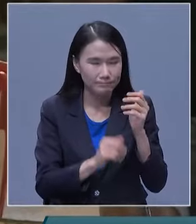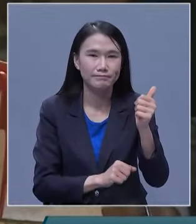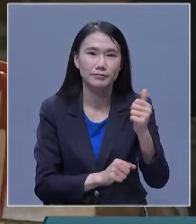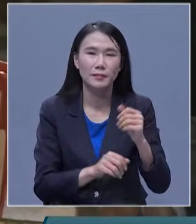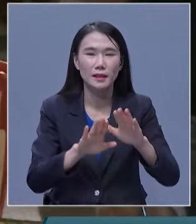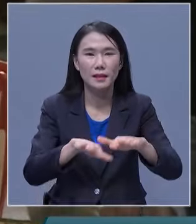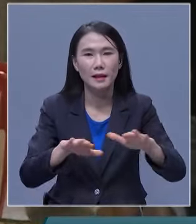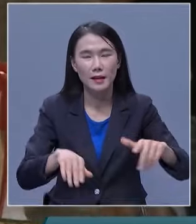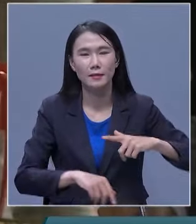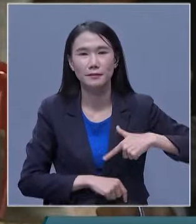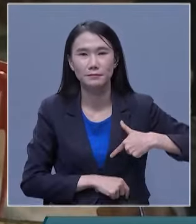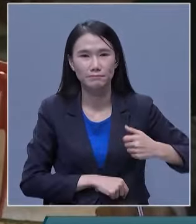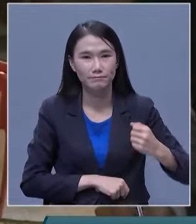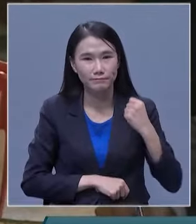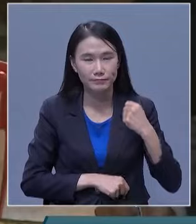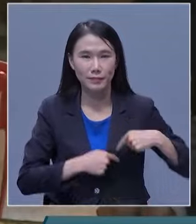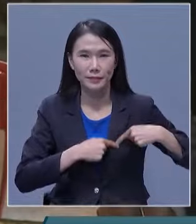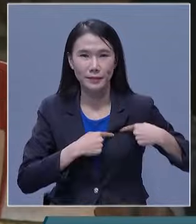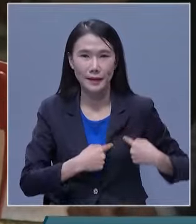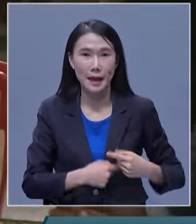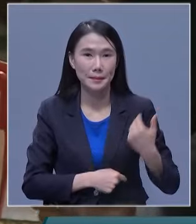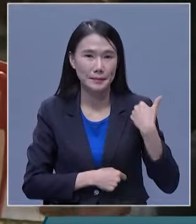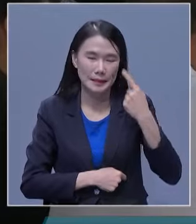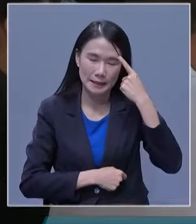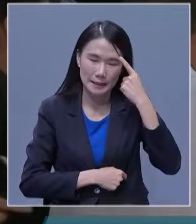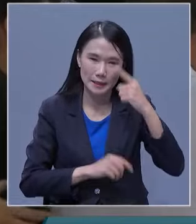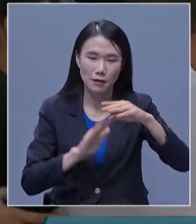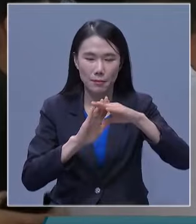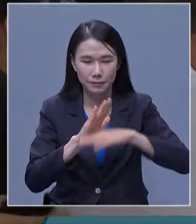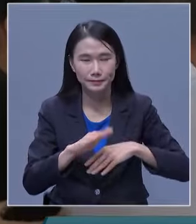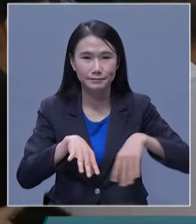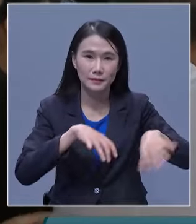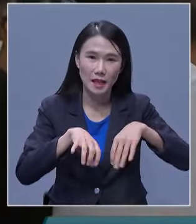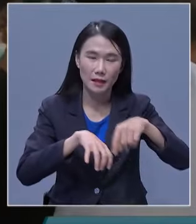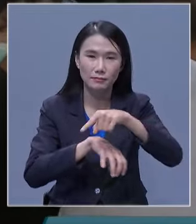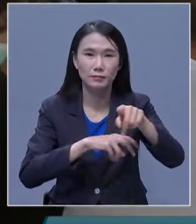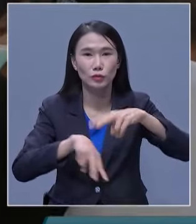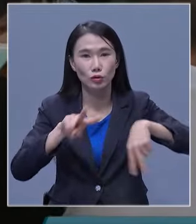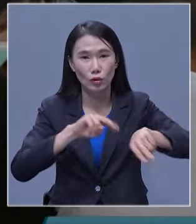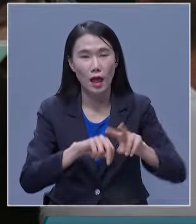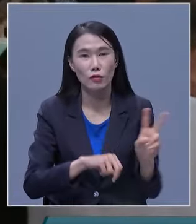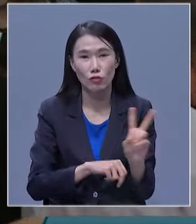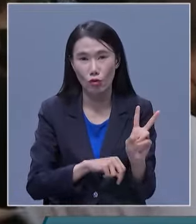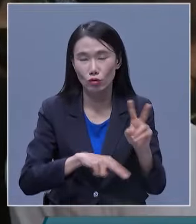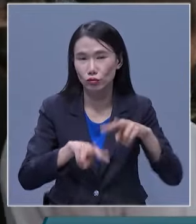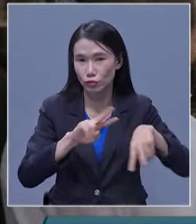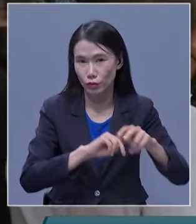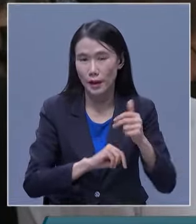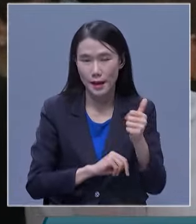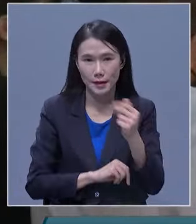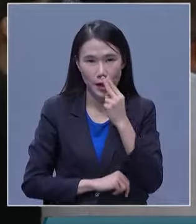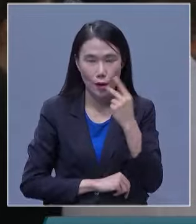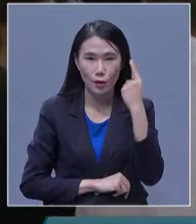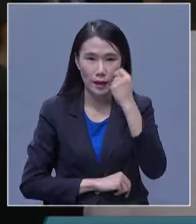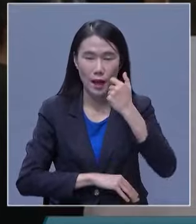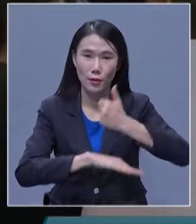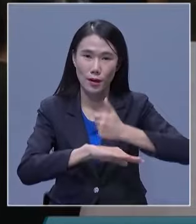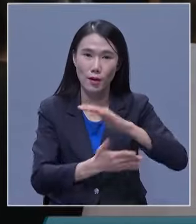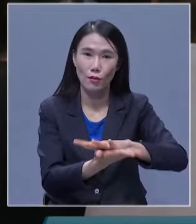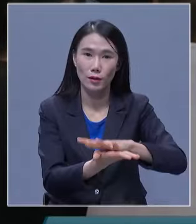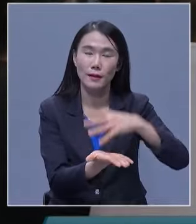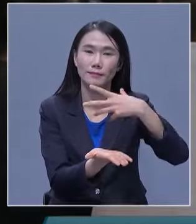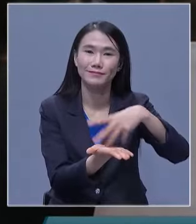เนี่ยก็มีกำลังใจตามไปด้วยแล้วก็คุณตาได้วางแนวทางที่ชัดเจนแล้วนะคะในการดูแลเด็กทั้งสองคนต่อจากนี้เดี๋ยวไปฟังเสียงท่านผู้อำนวยการกันค่ะ